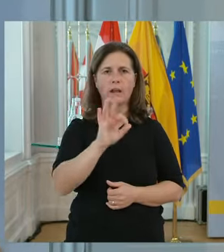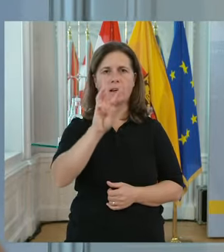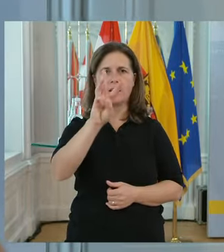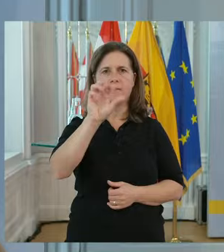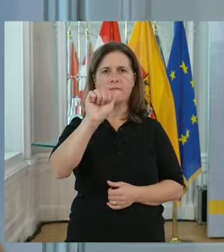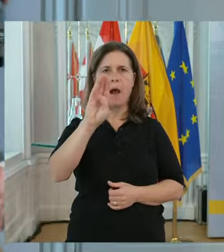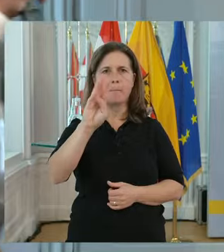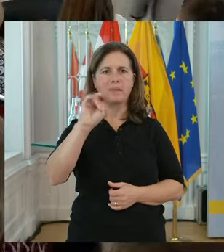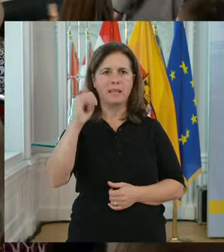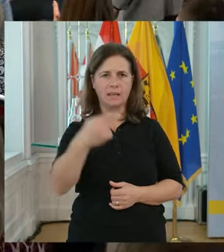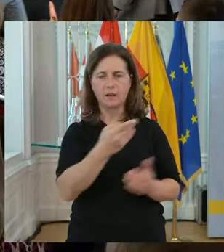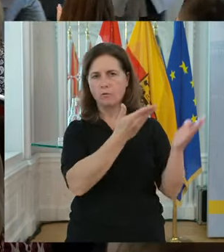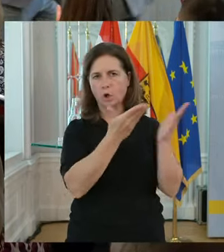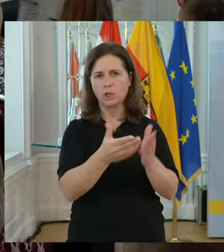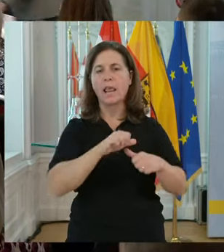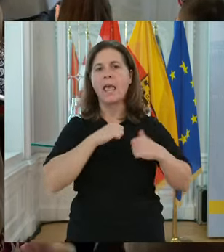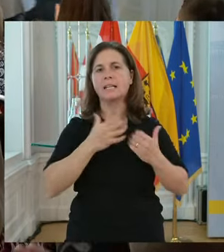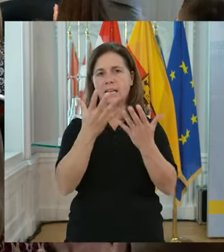vorstellen. Herzlich willkommen.